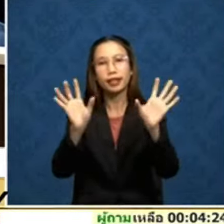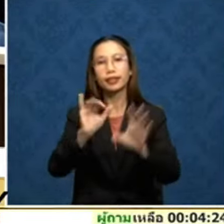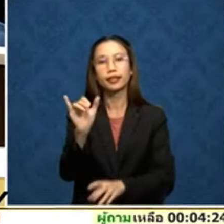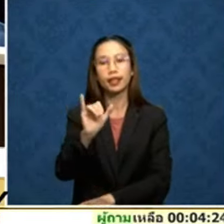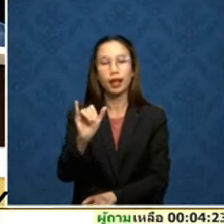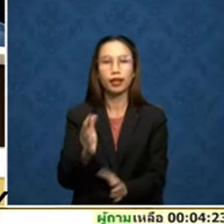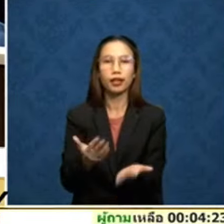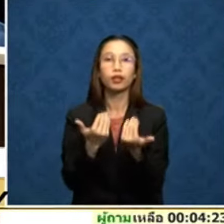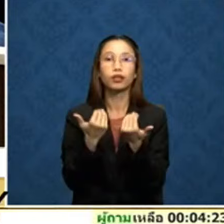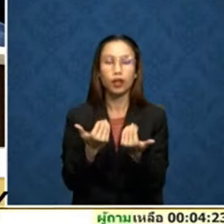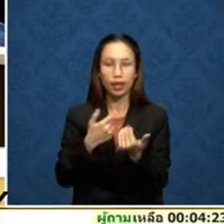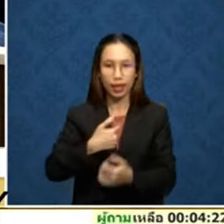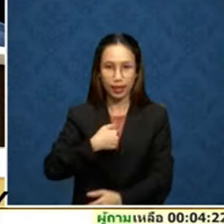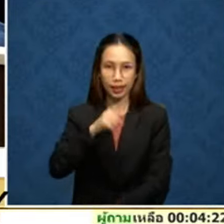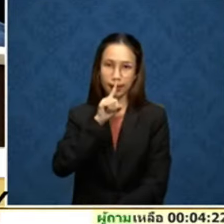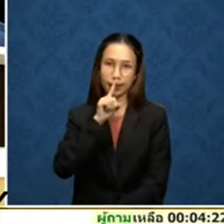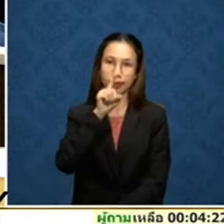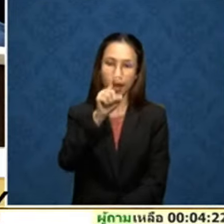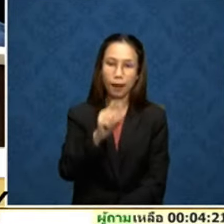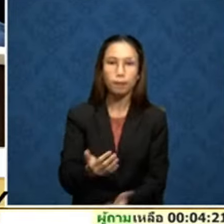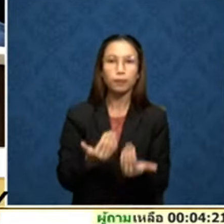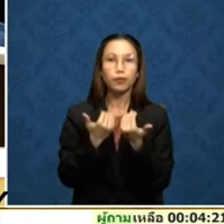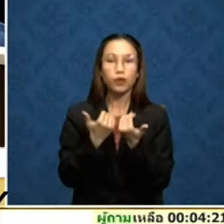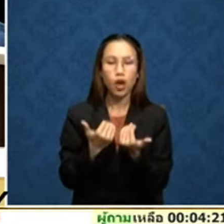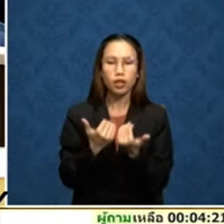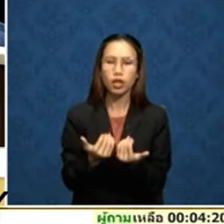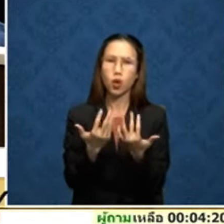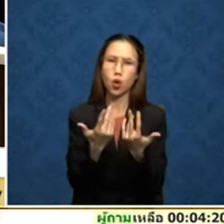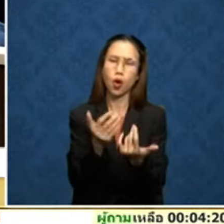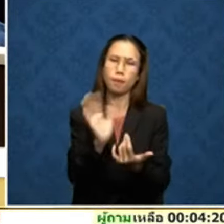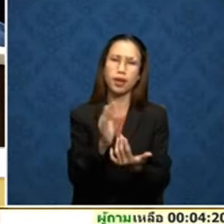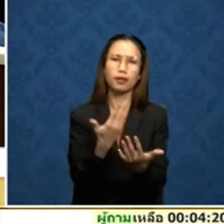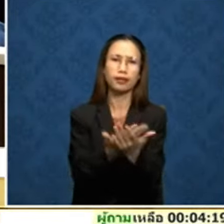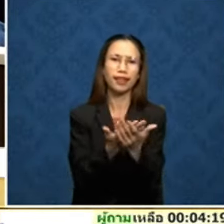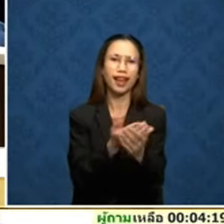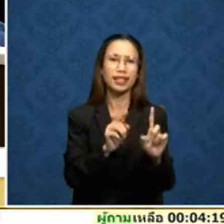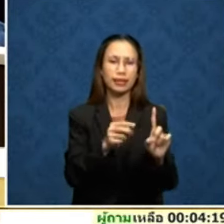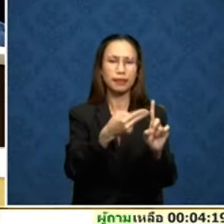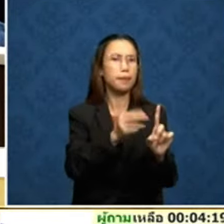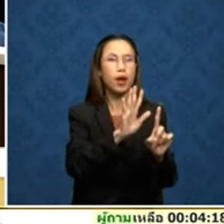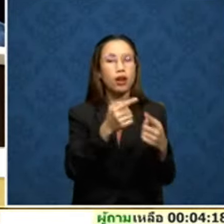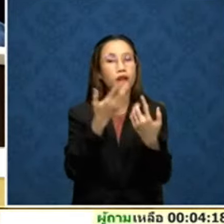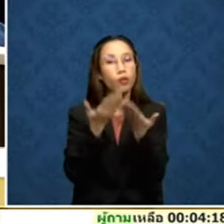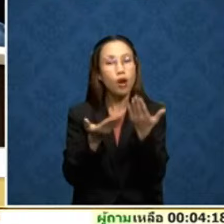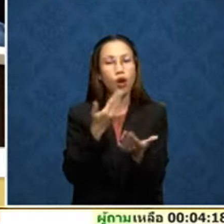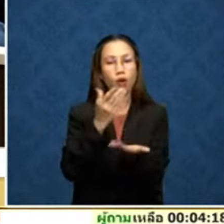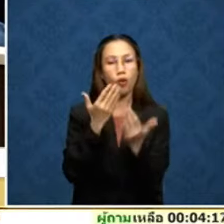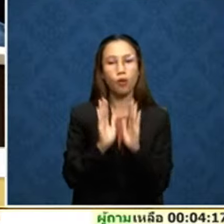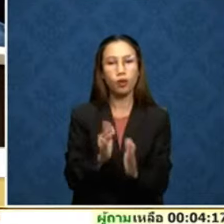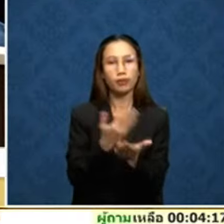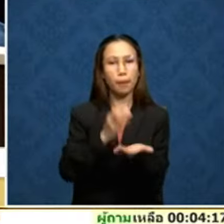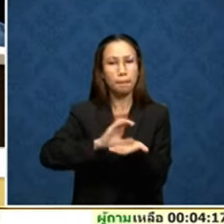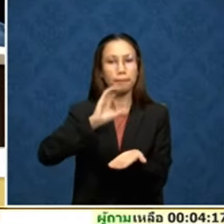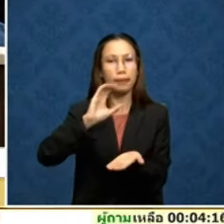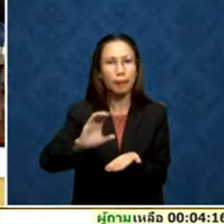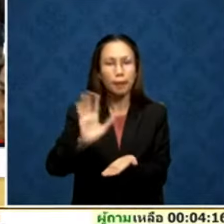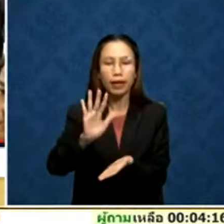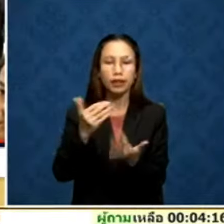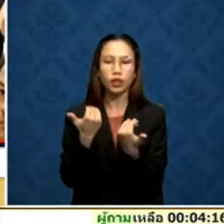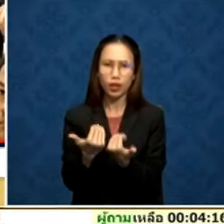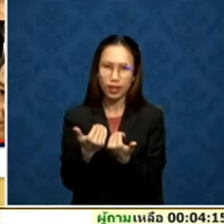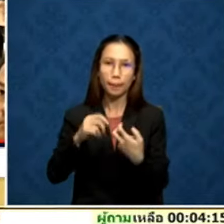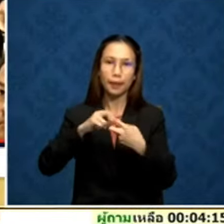านี้ค่ะที่ท่านถามว่าตอนนี้ค่ะโดยที่ไม่ต้องรอดิจิทัลหรือรอให้นักลงทุนมาลงทุนเนี่ยเราจะแก้ปัญหาเฉพาะห